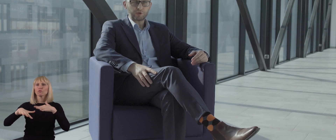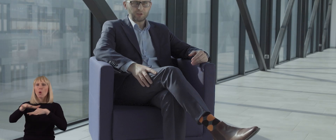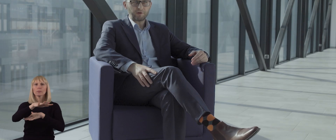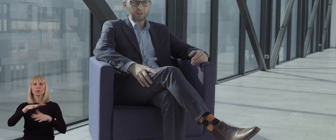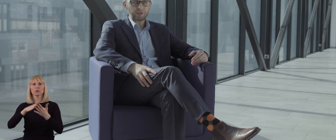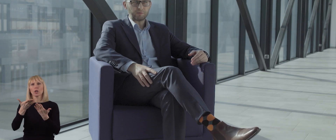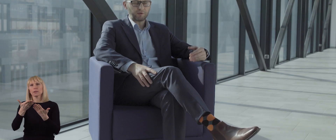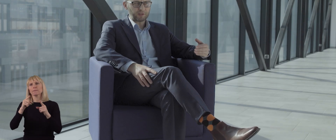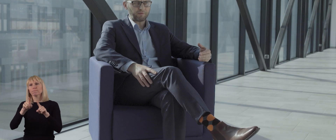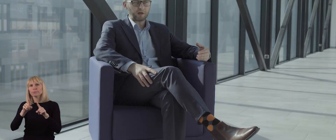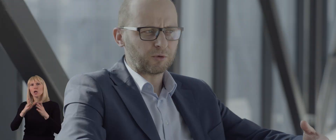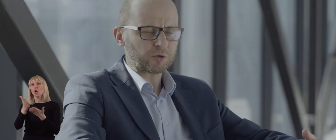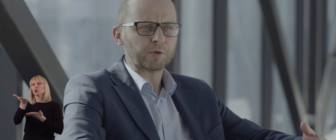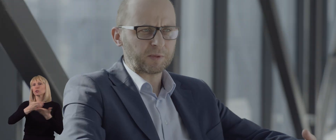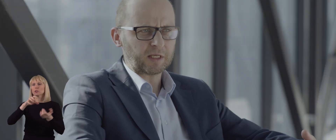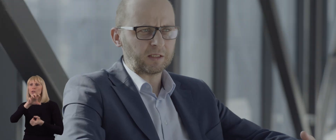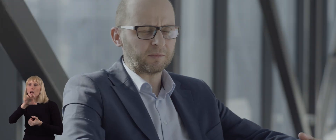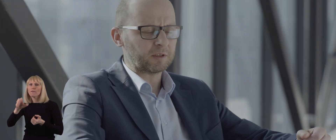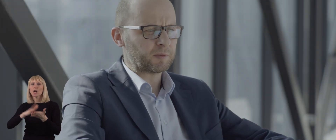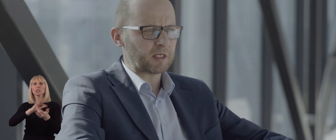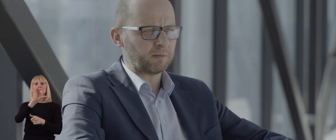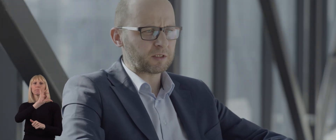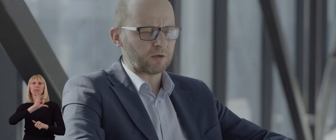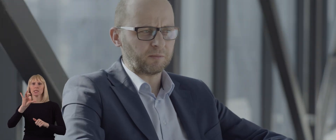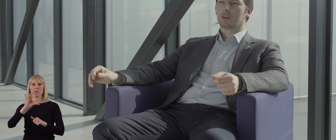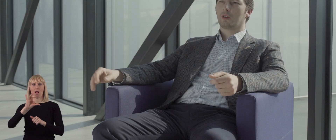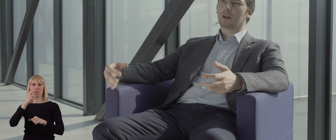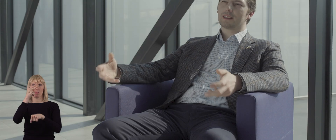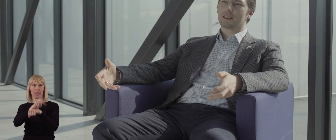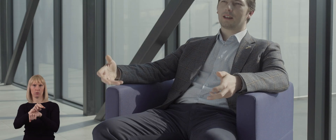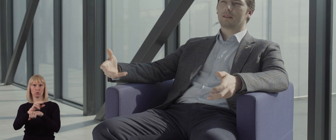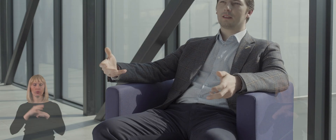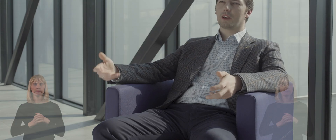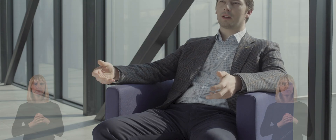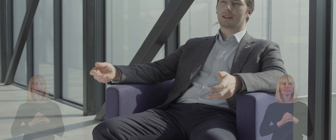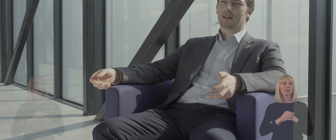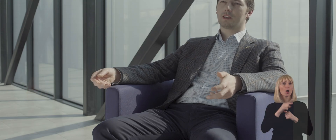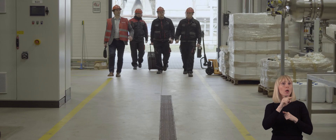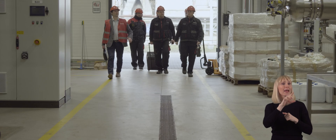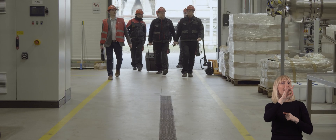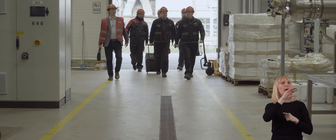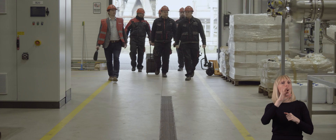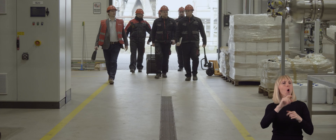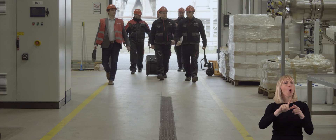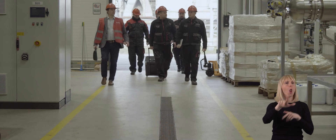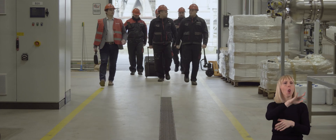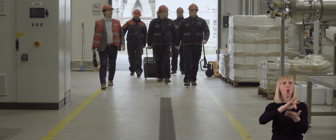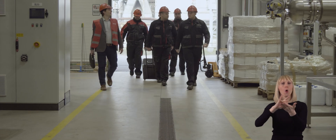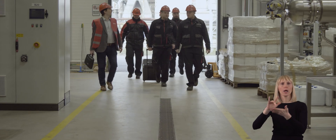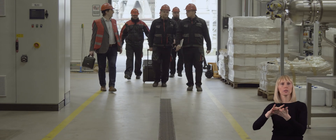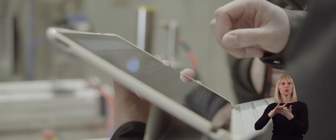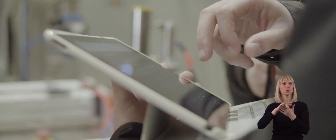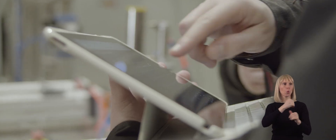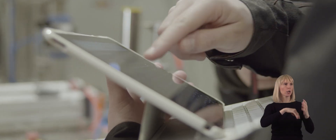dosyć newralgicznym, czyli w strefach, które są pod specjalnym nadzorem. Geolokalizacja działa na zasadzie komunikacji między